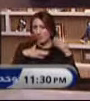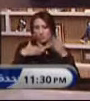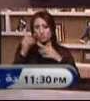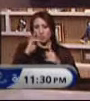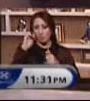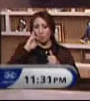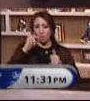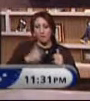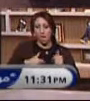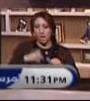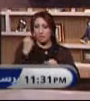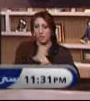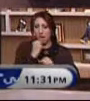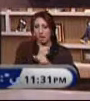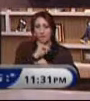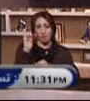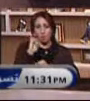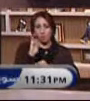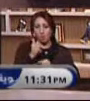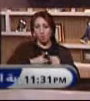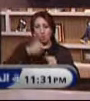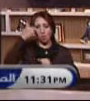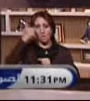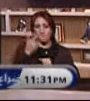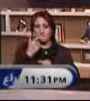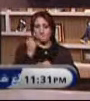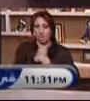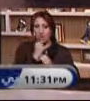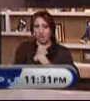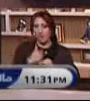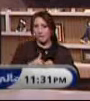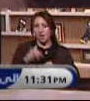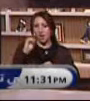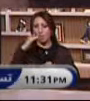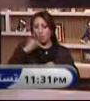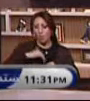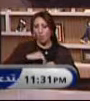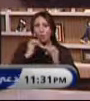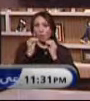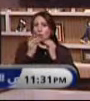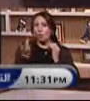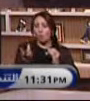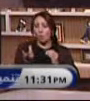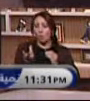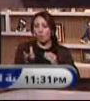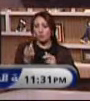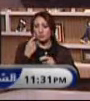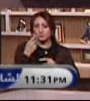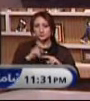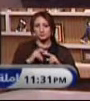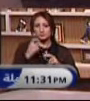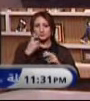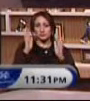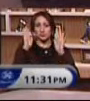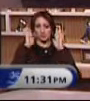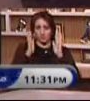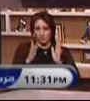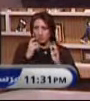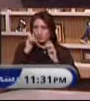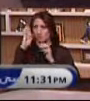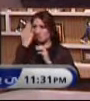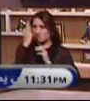رب العباد سبحانه وتعالى. يقال في الاثر يعني يقف العبد امام المرآة